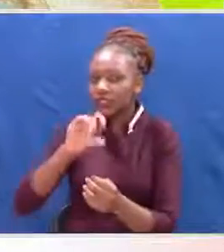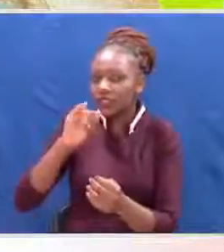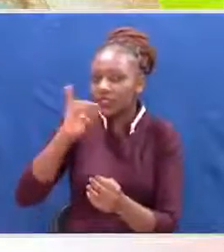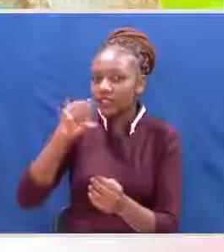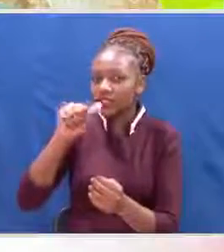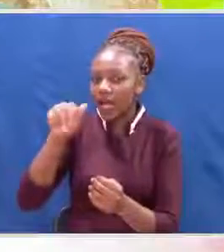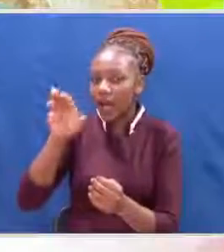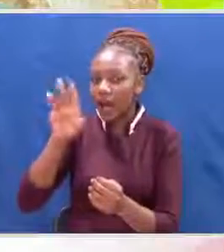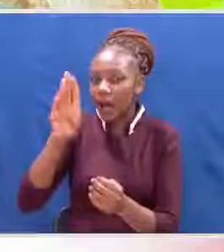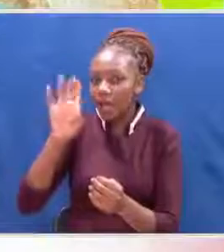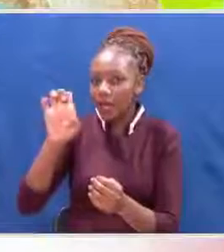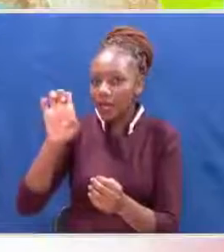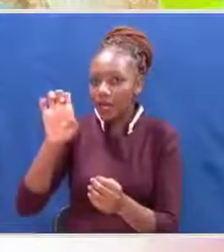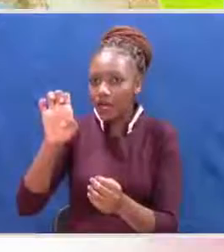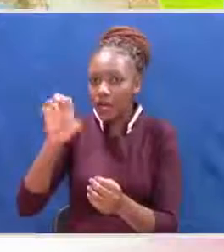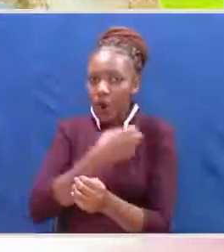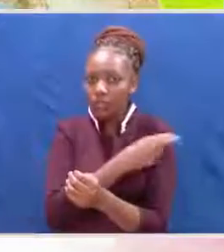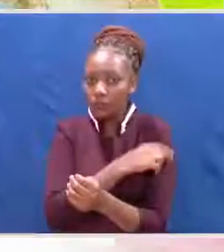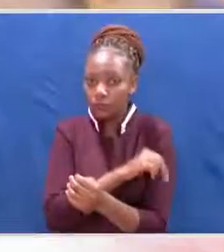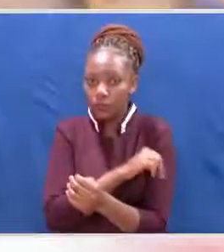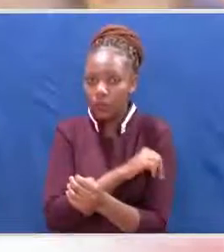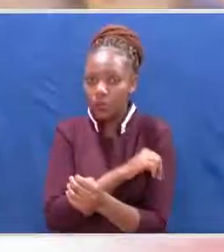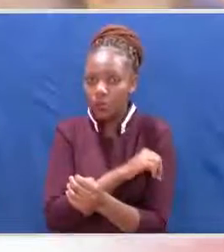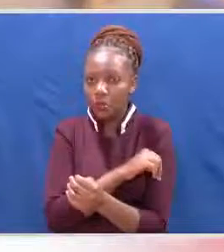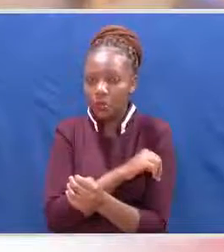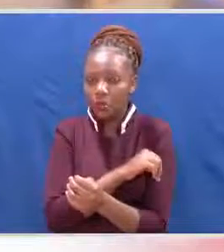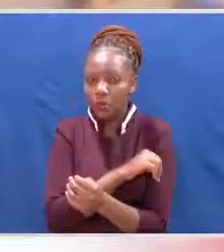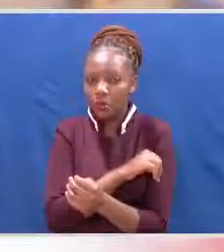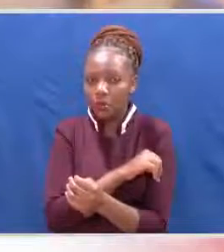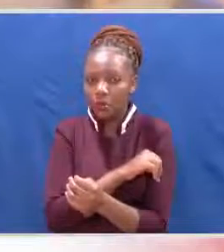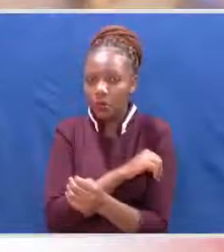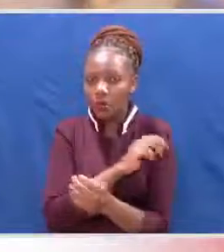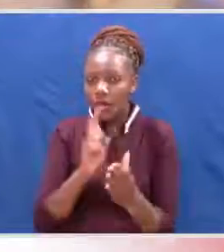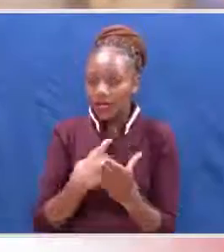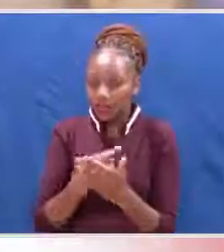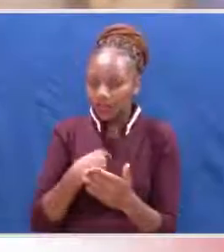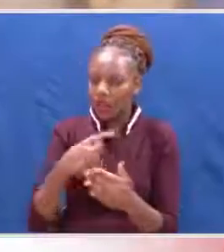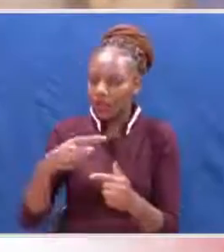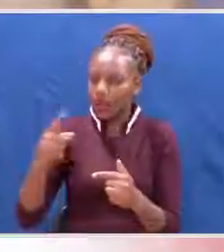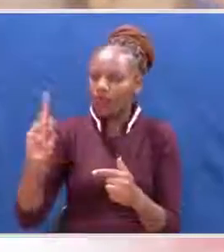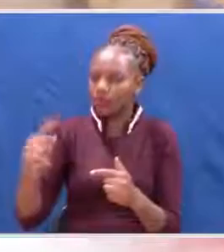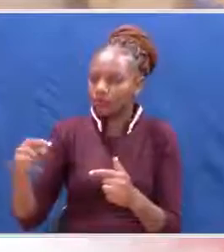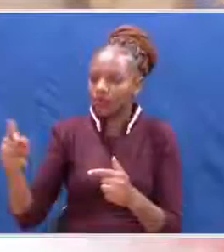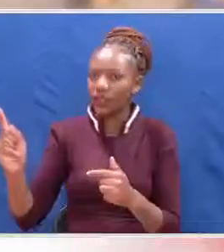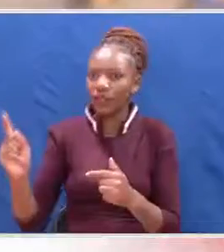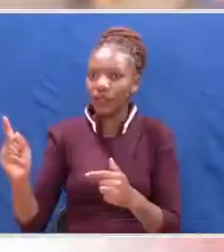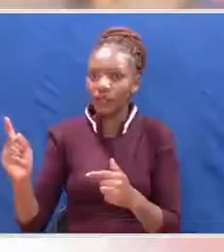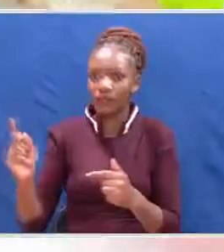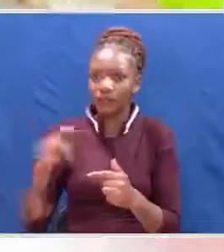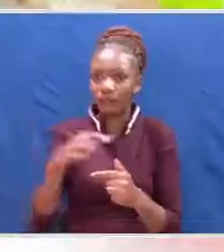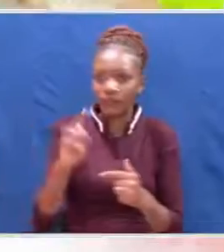umeshamsikia kwa Kijabe IC Westlands hapo. So the moon kwa naenda IC alikuwa anataka